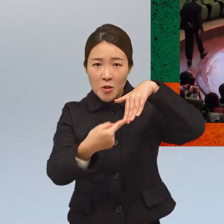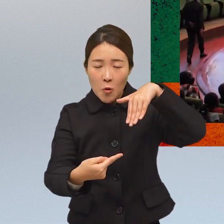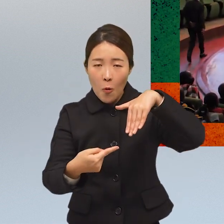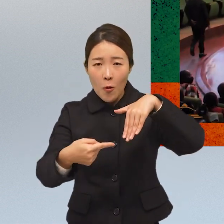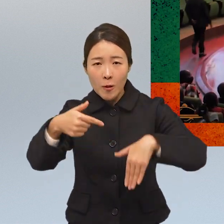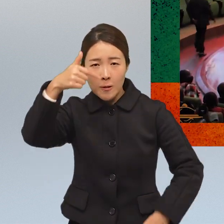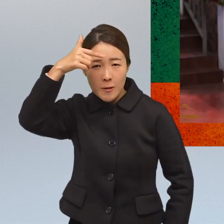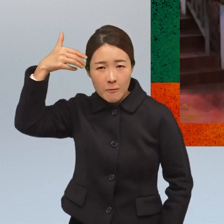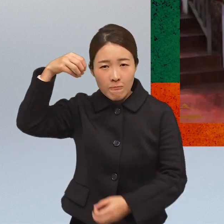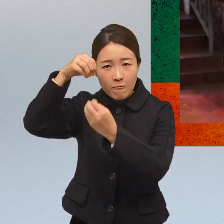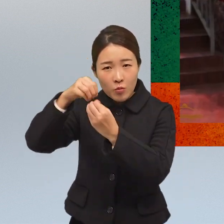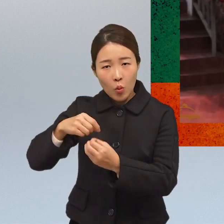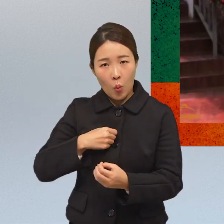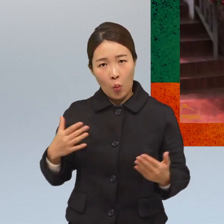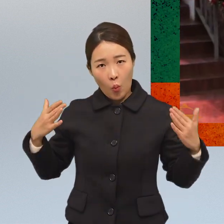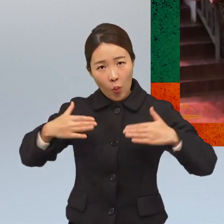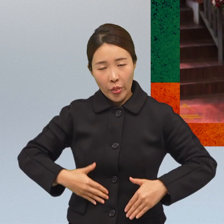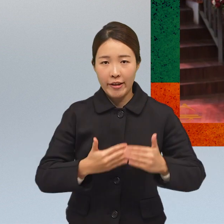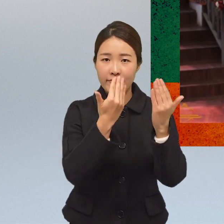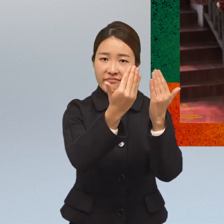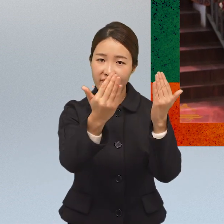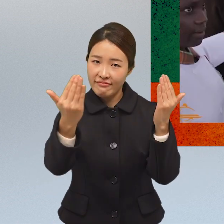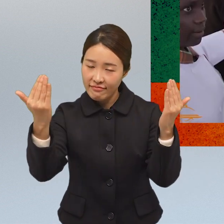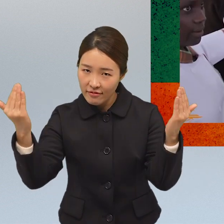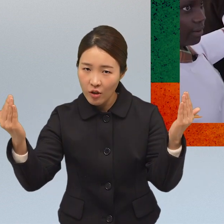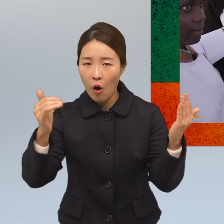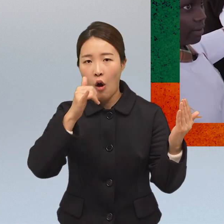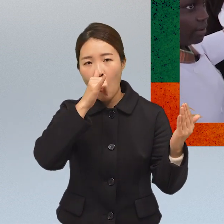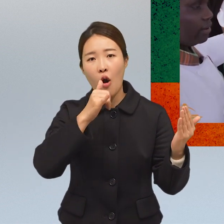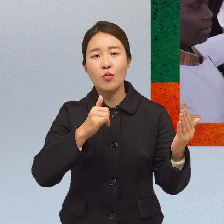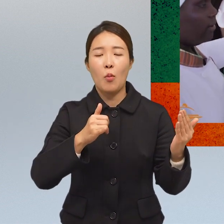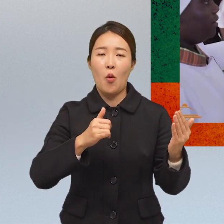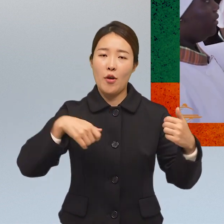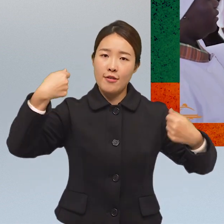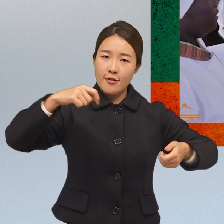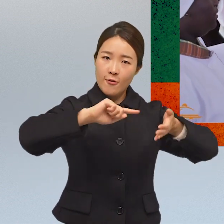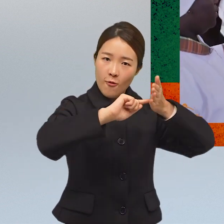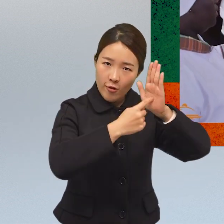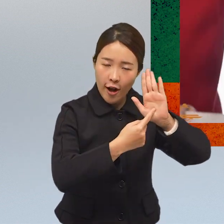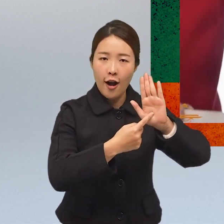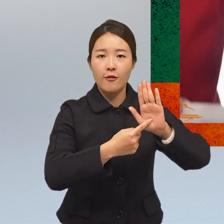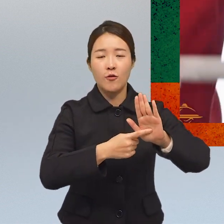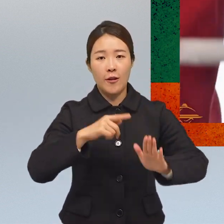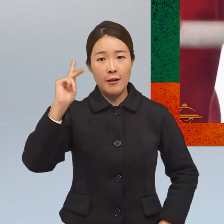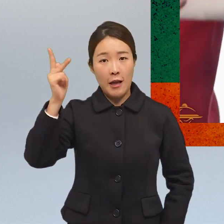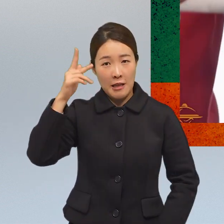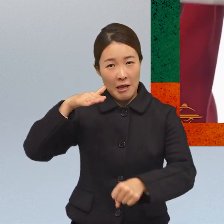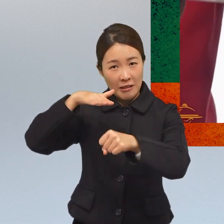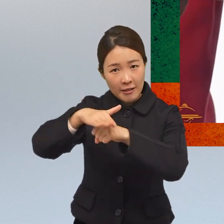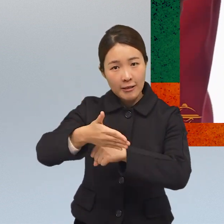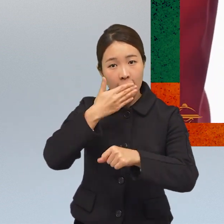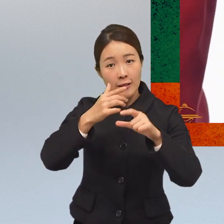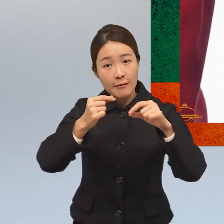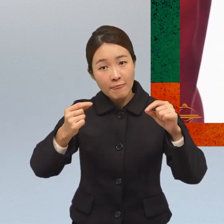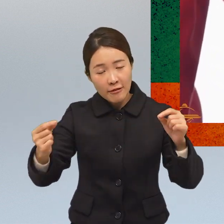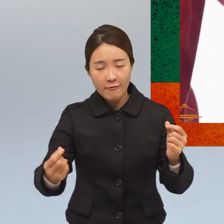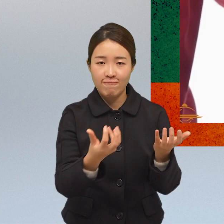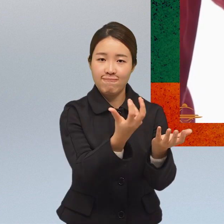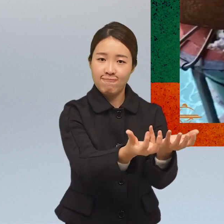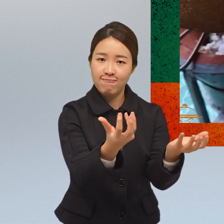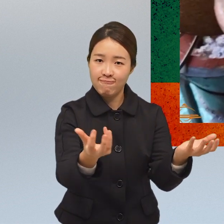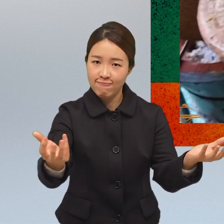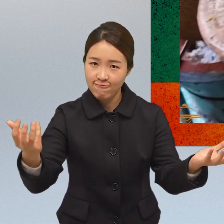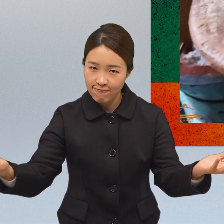민족 관련된 뭐 전통 의복 그런 거 전시하고 그리고 뭐 연기도 하고